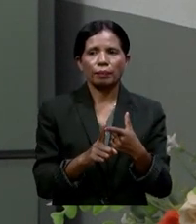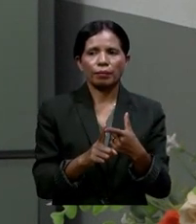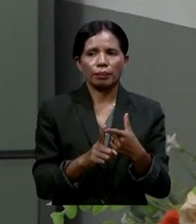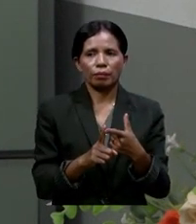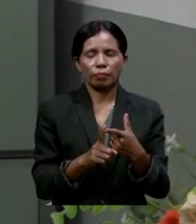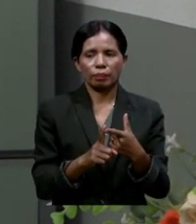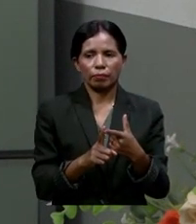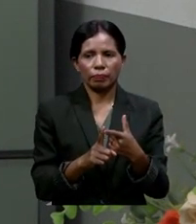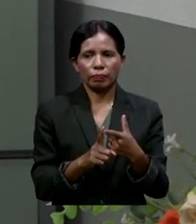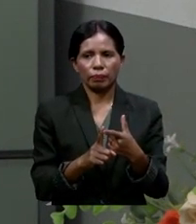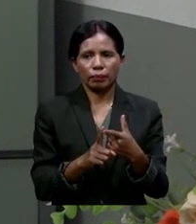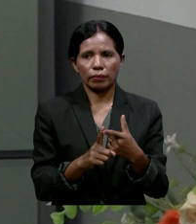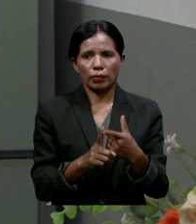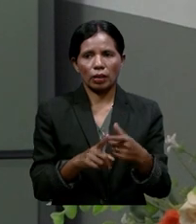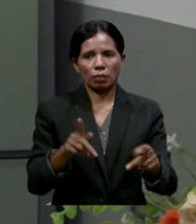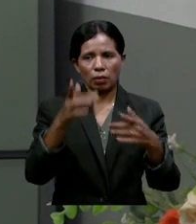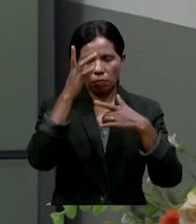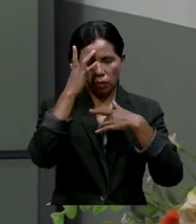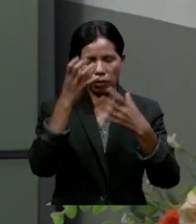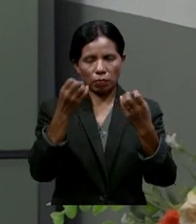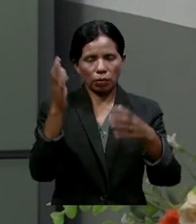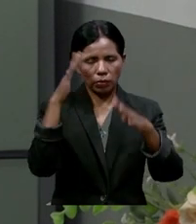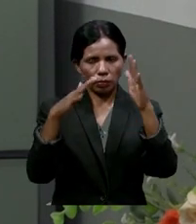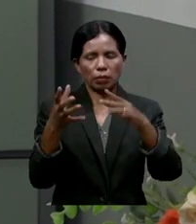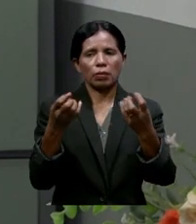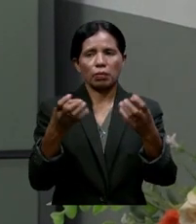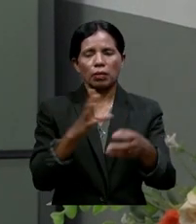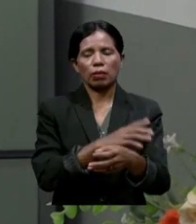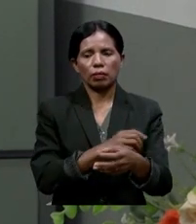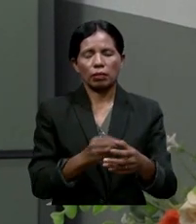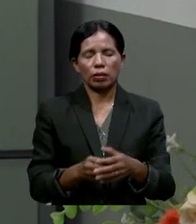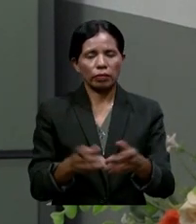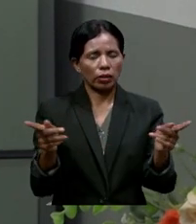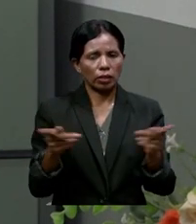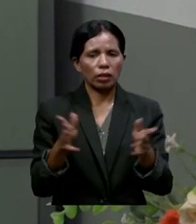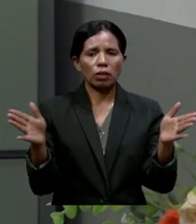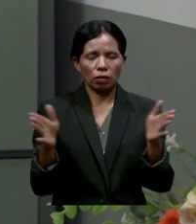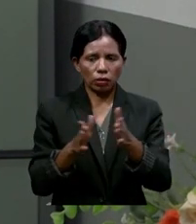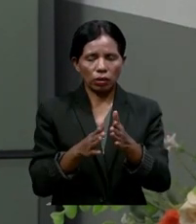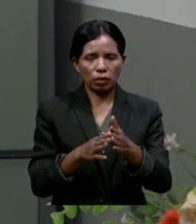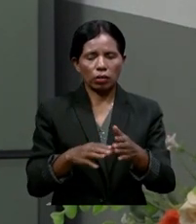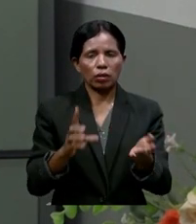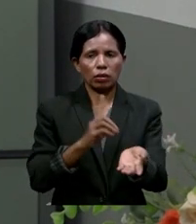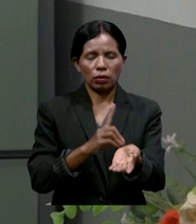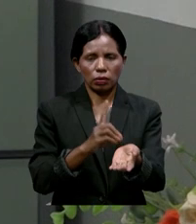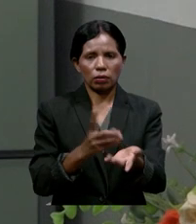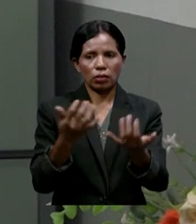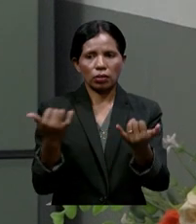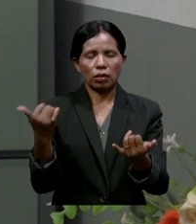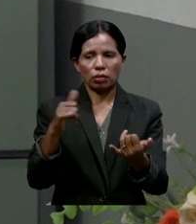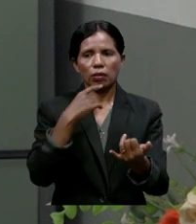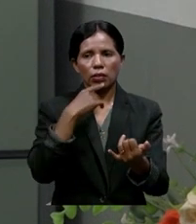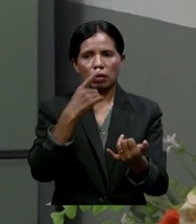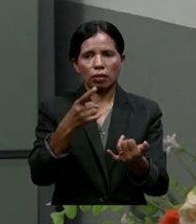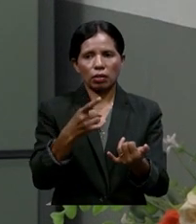dah ini orang mas barat, problem mas barat. Jadi nggak sufisien deh. Profesional Saudi agora dadak mas atau dihan kuando